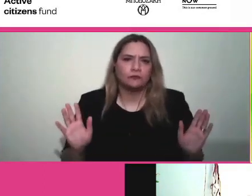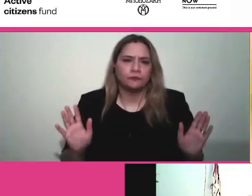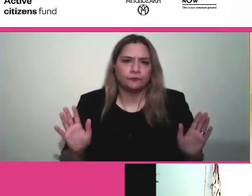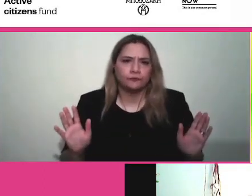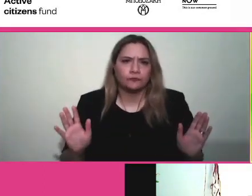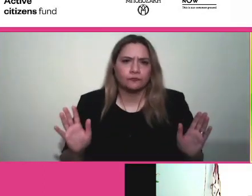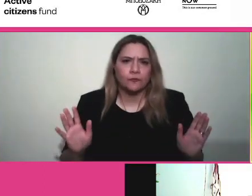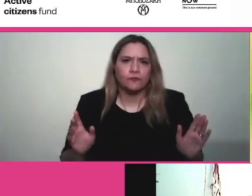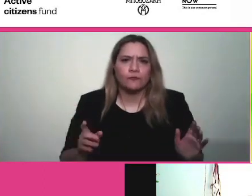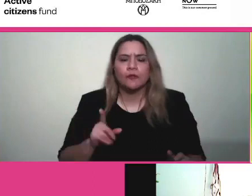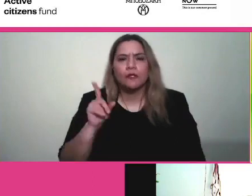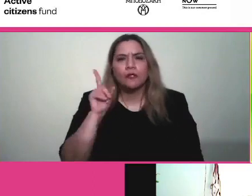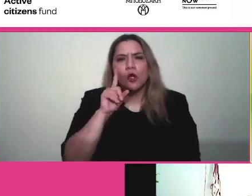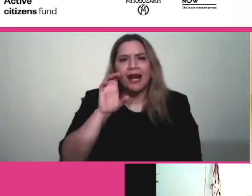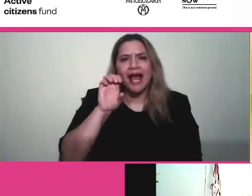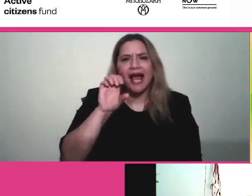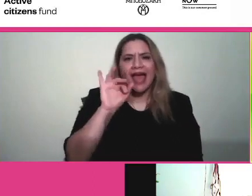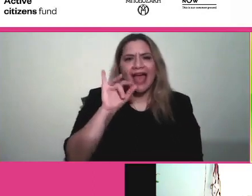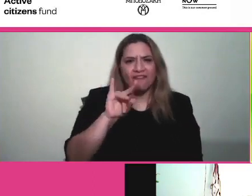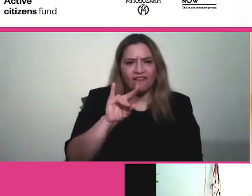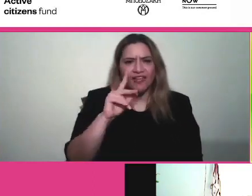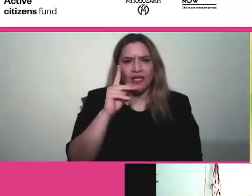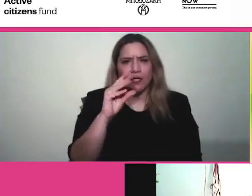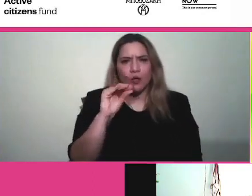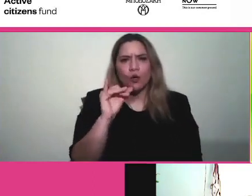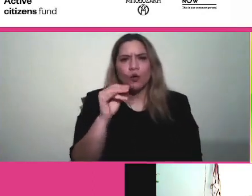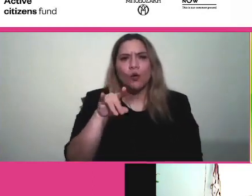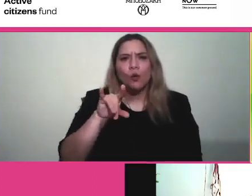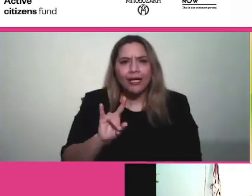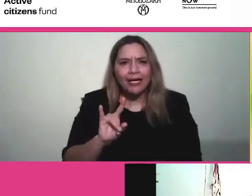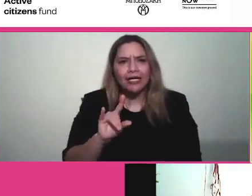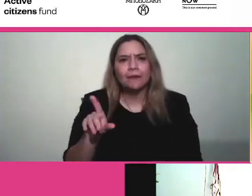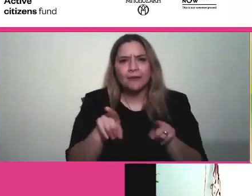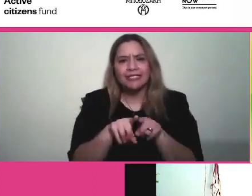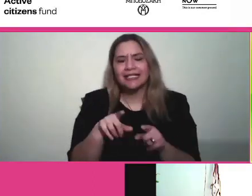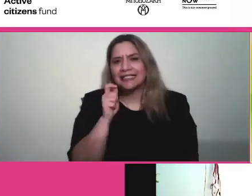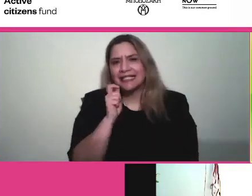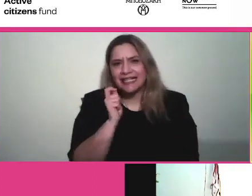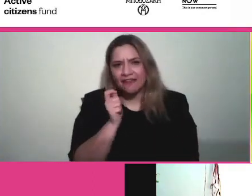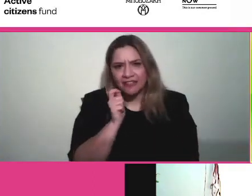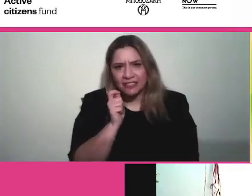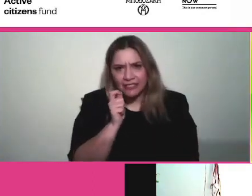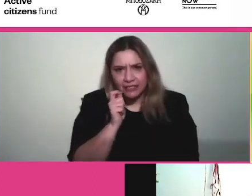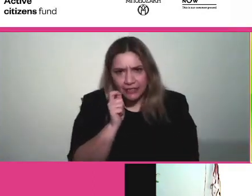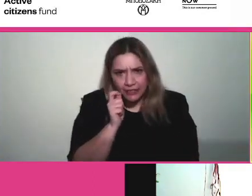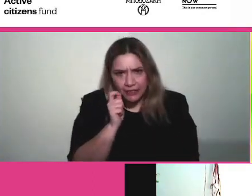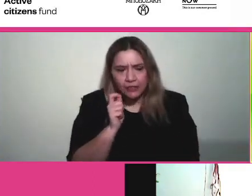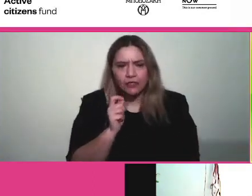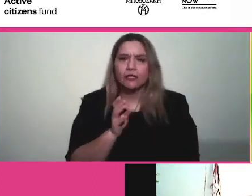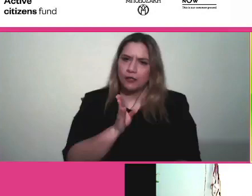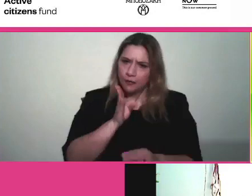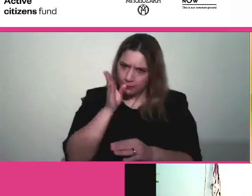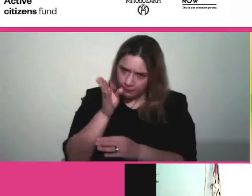Και με την Έφη την Κουλή ήταν που είχαμε δώσει μια συνέντευξη στον Νικόλα Τζαβάρα